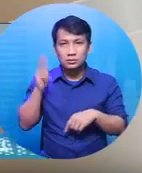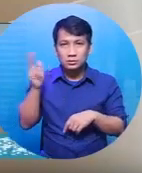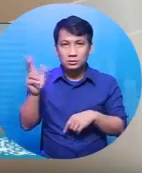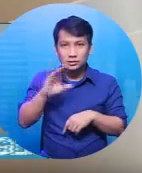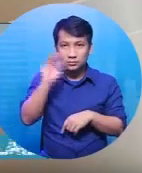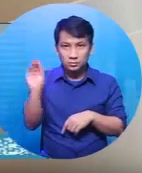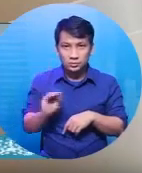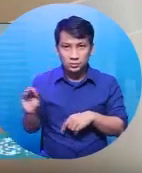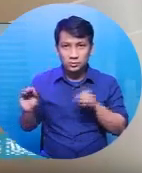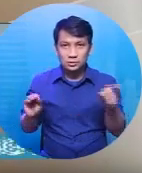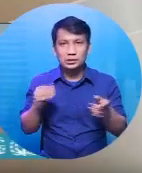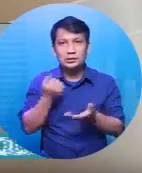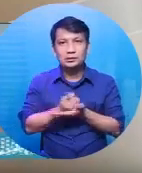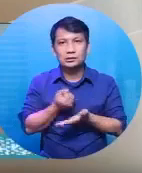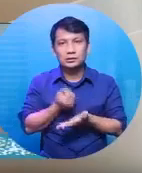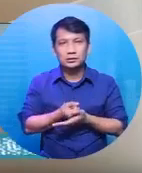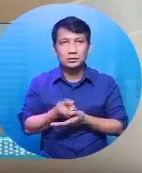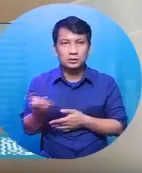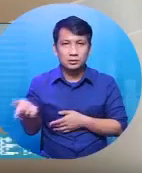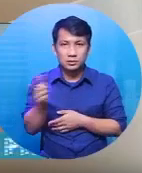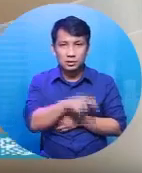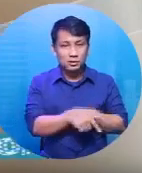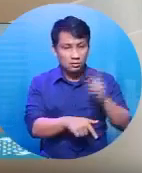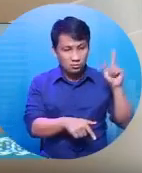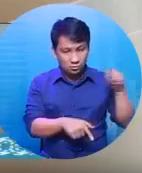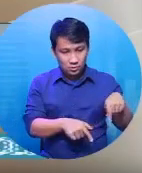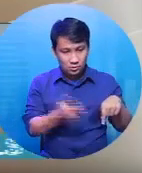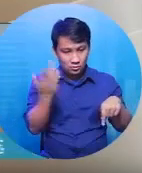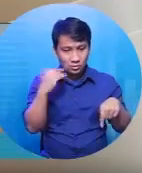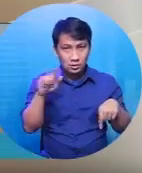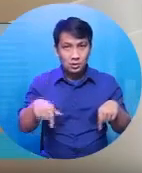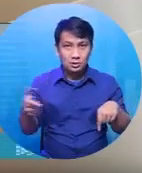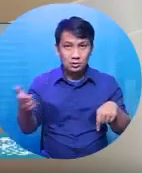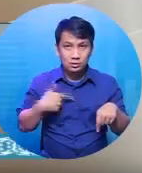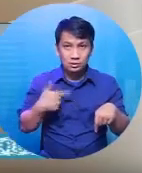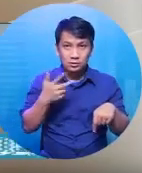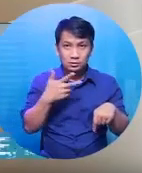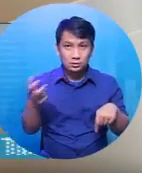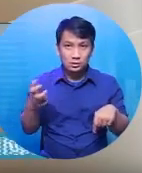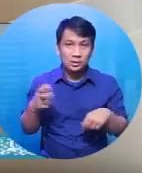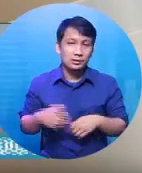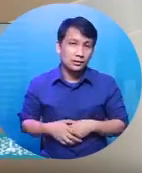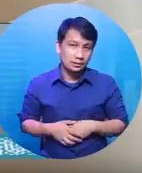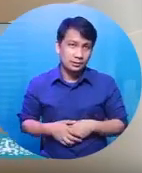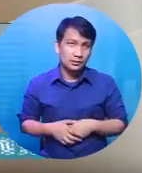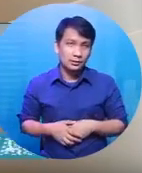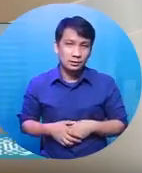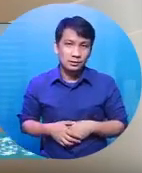30% of that salary. So kung 1,000 siya dati, matatanggap lang niya, 300 na lang, Nay.